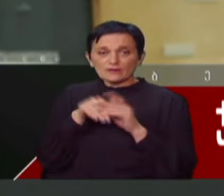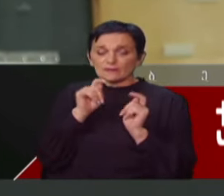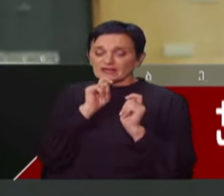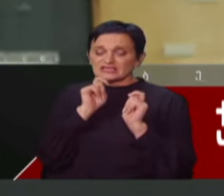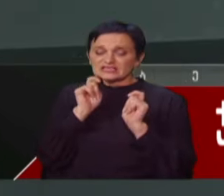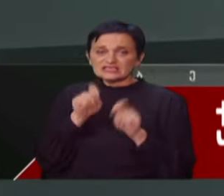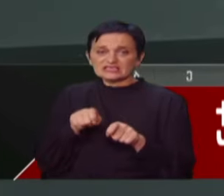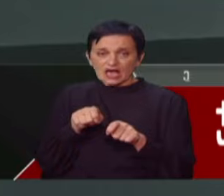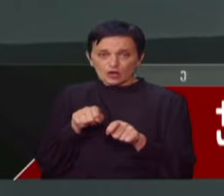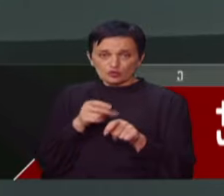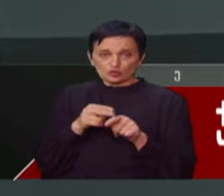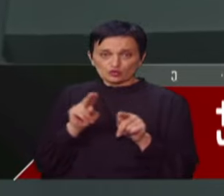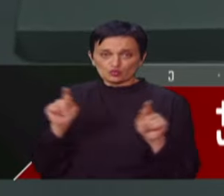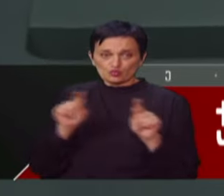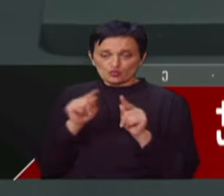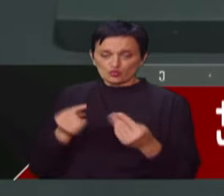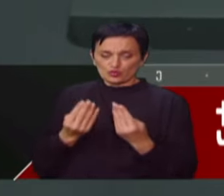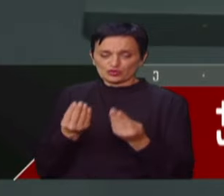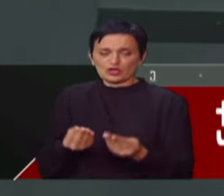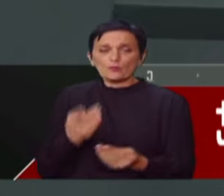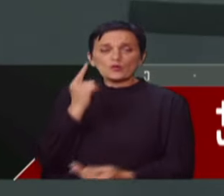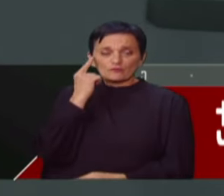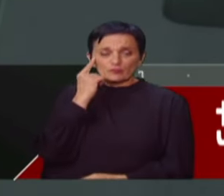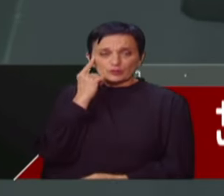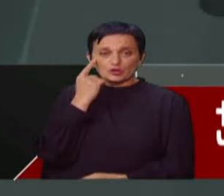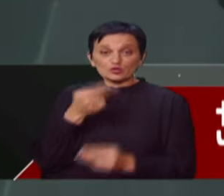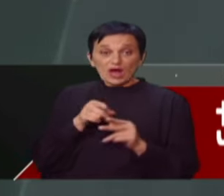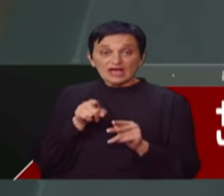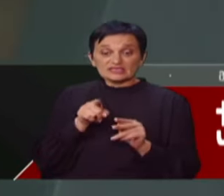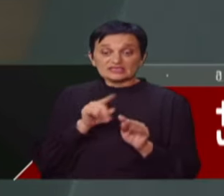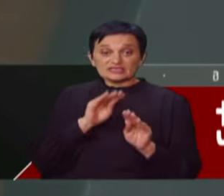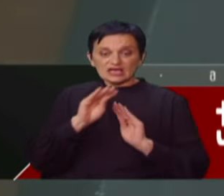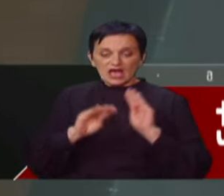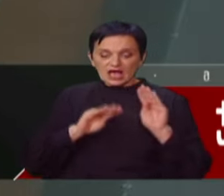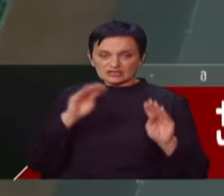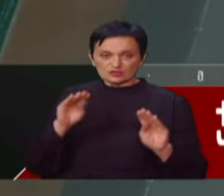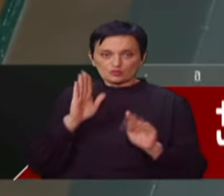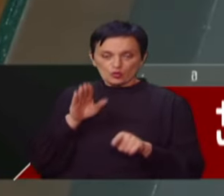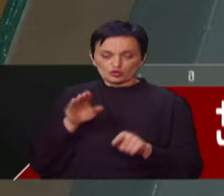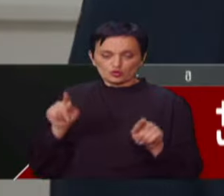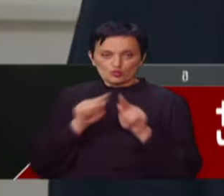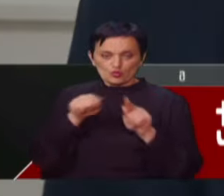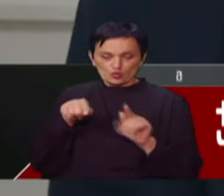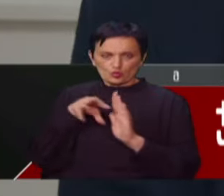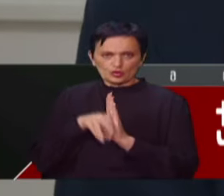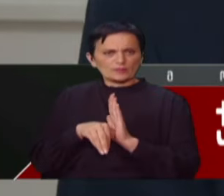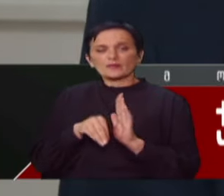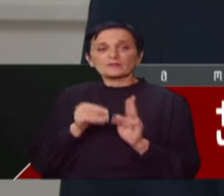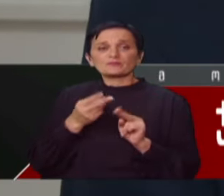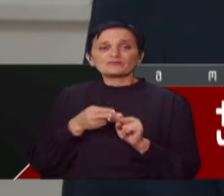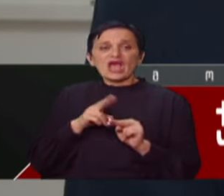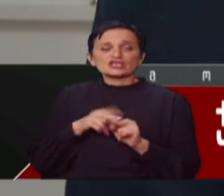საჩუქრად გადმოვეცით ეს მუზეუმს და ვფიქრობთ, რომ ეს ექსპონატებიც ბინას დაიდევს ამ მუზეუმში. სიმბოლურიც